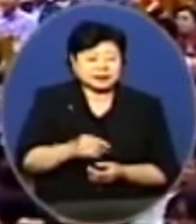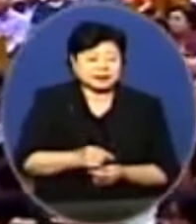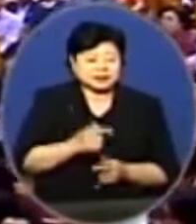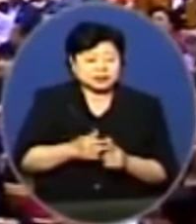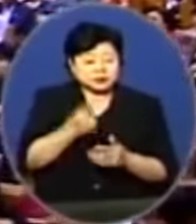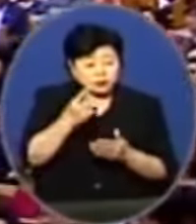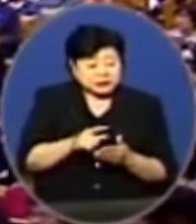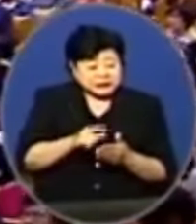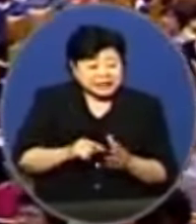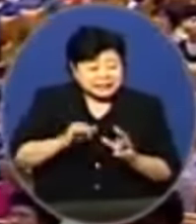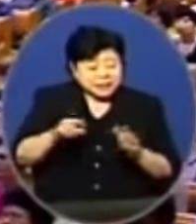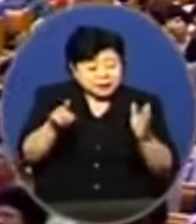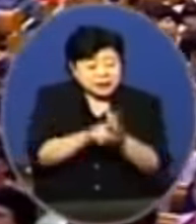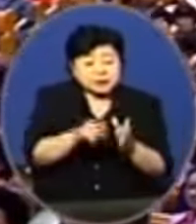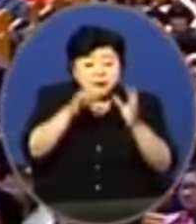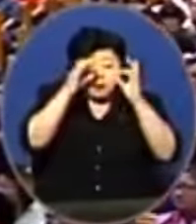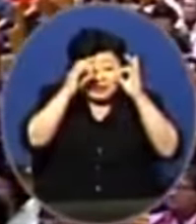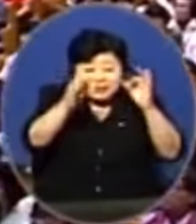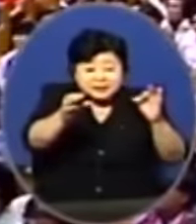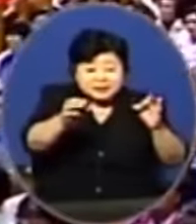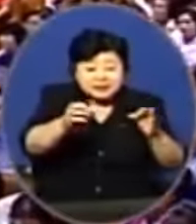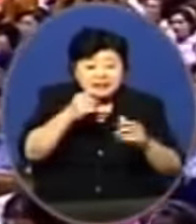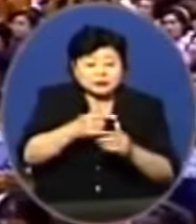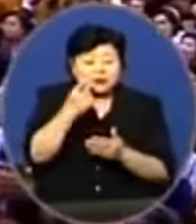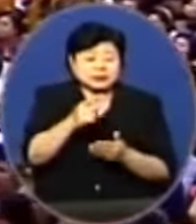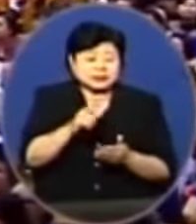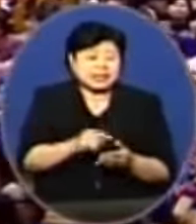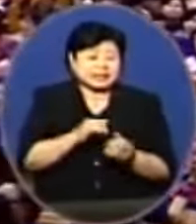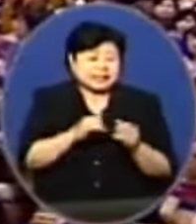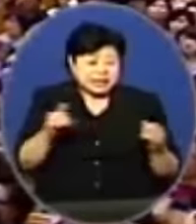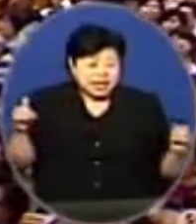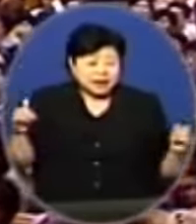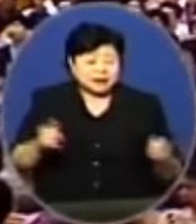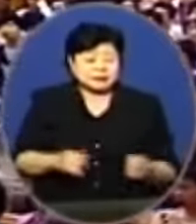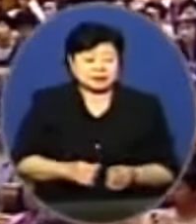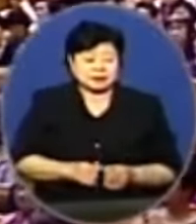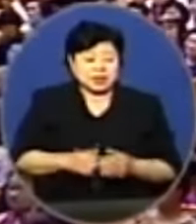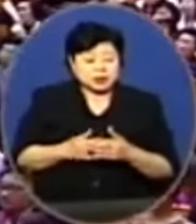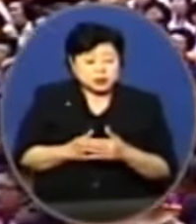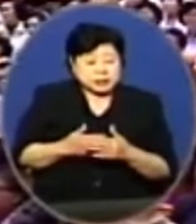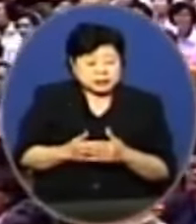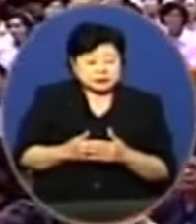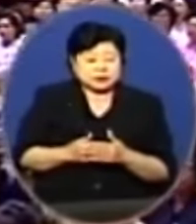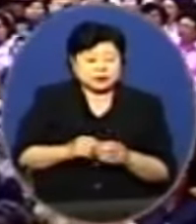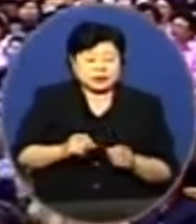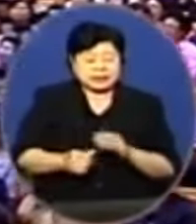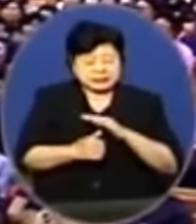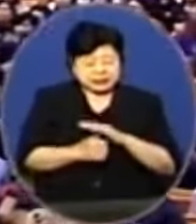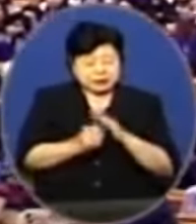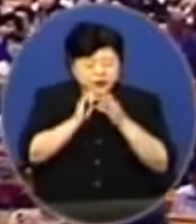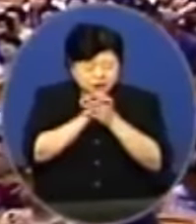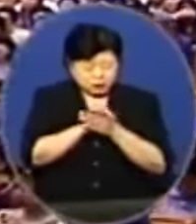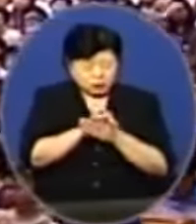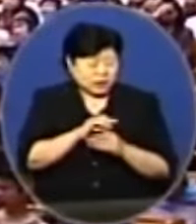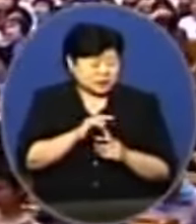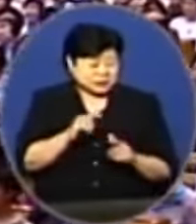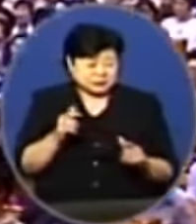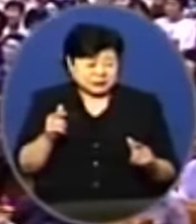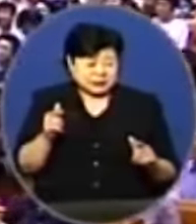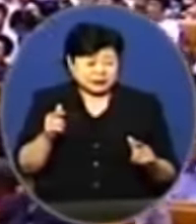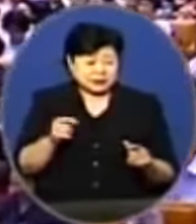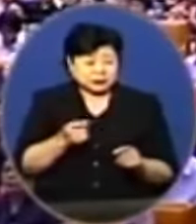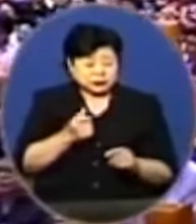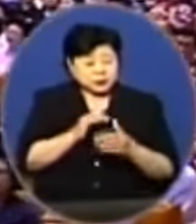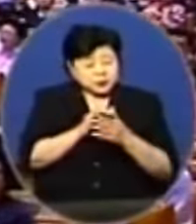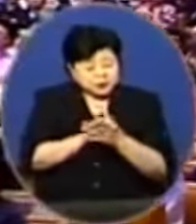올 때 세상에 믿음을 보겠느냐. 인자가 올 때 존재하면 사람들이 조바심이 많아서 오래 참고 기도를 안 하는 것입니다.